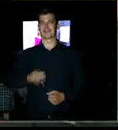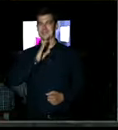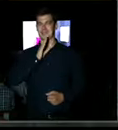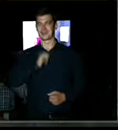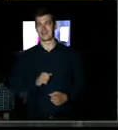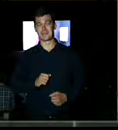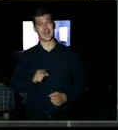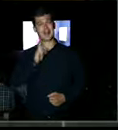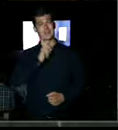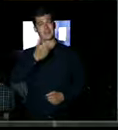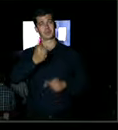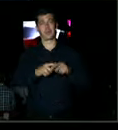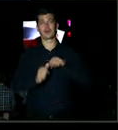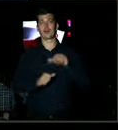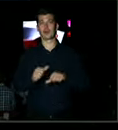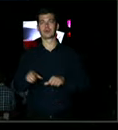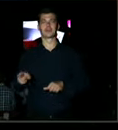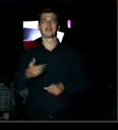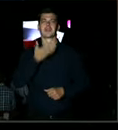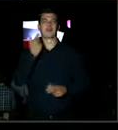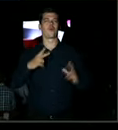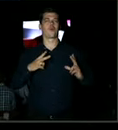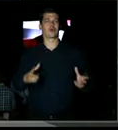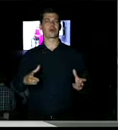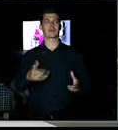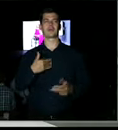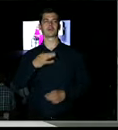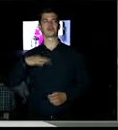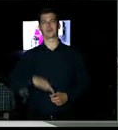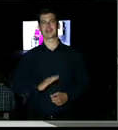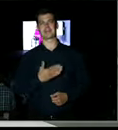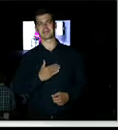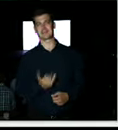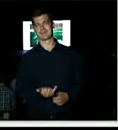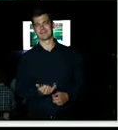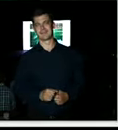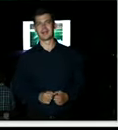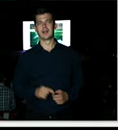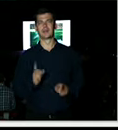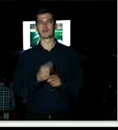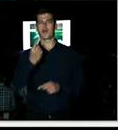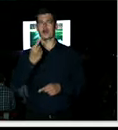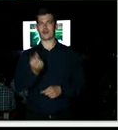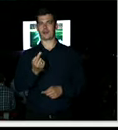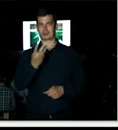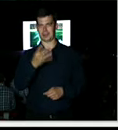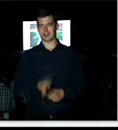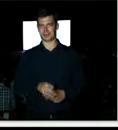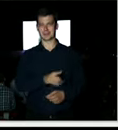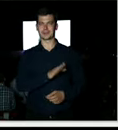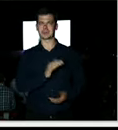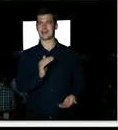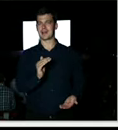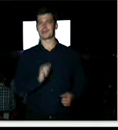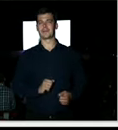od półtorej roku nie miałam urlopu, ponieważ mam córeczkę, rok i 4 miesiące. Zresztą